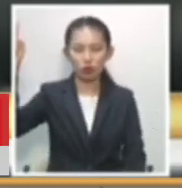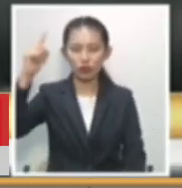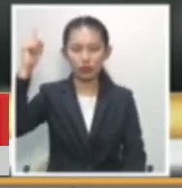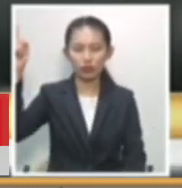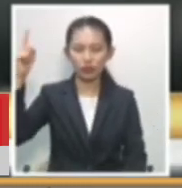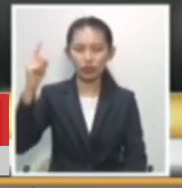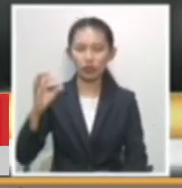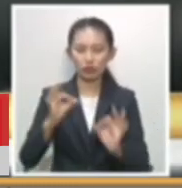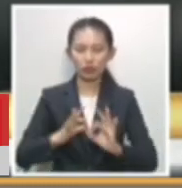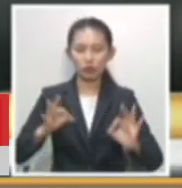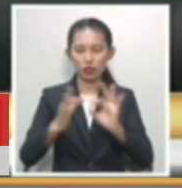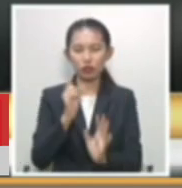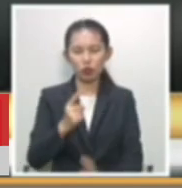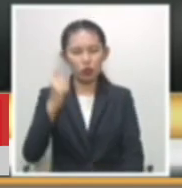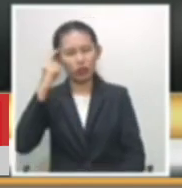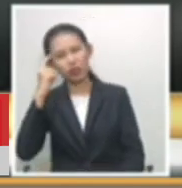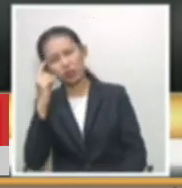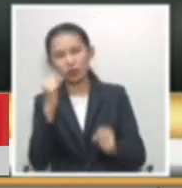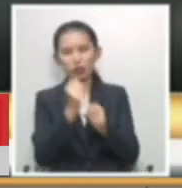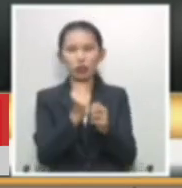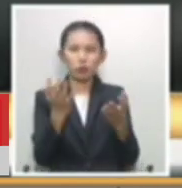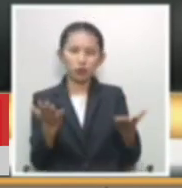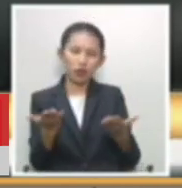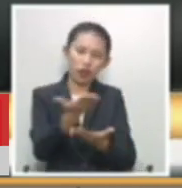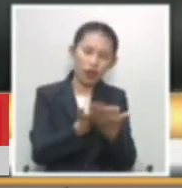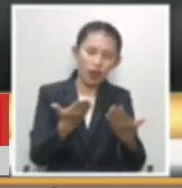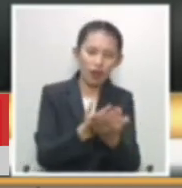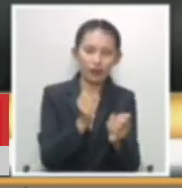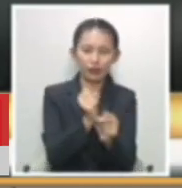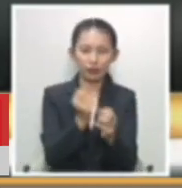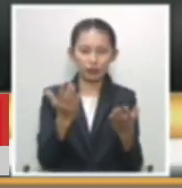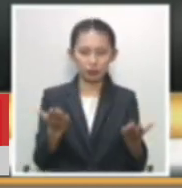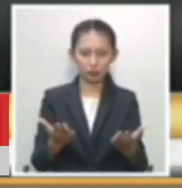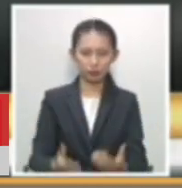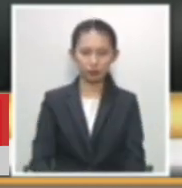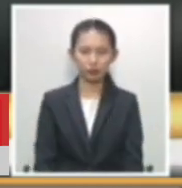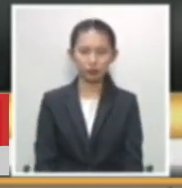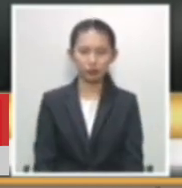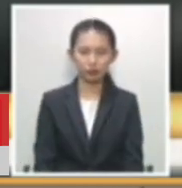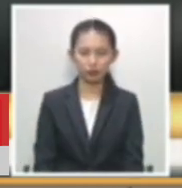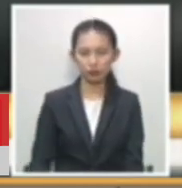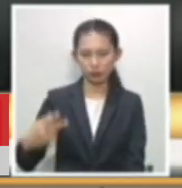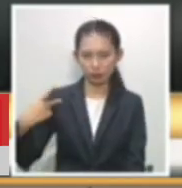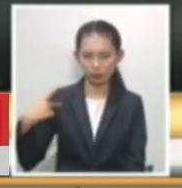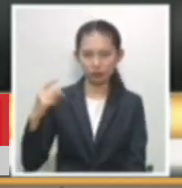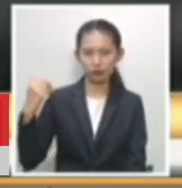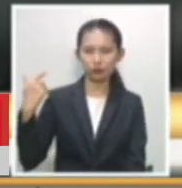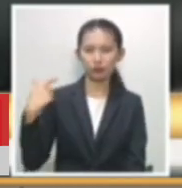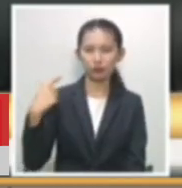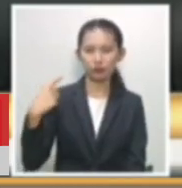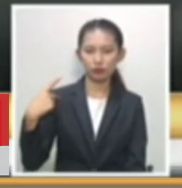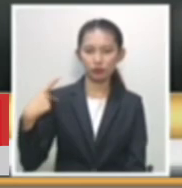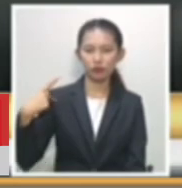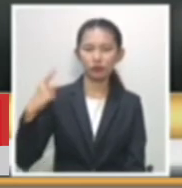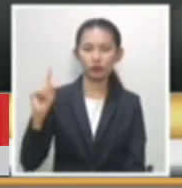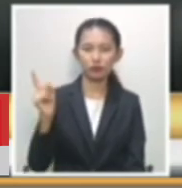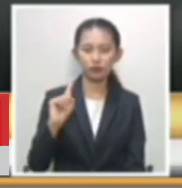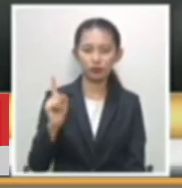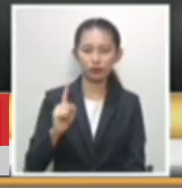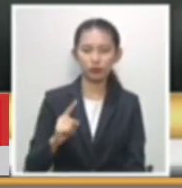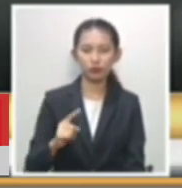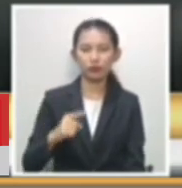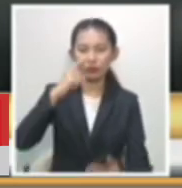การณ์นี้และอีกปัญหาหนึ่งที่สำคัญที่สุดค่ะเรื่องการแข่งขันที่ดุเดือดกับเพื่อนบ้